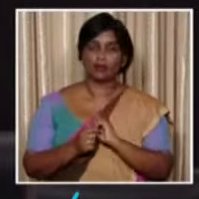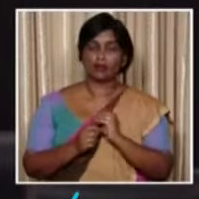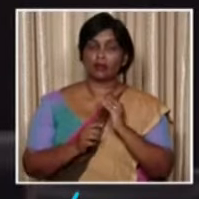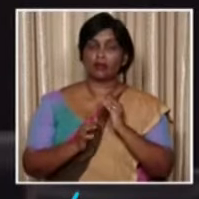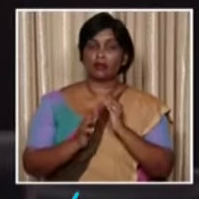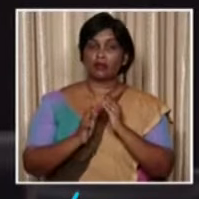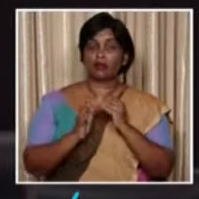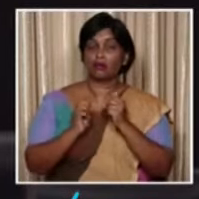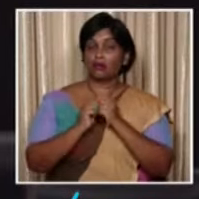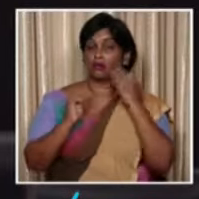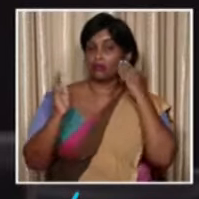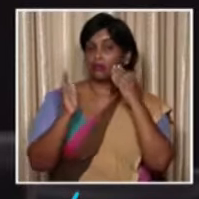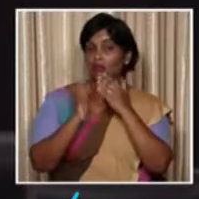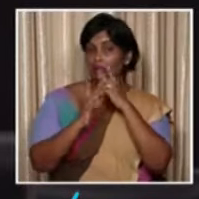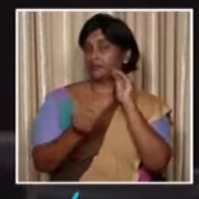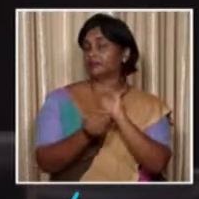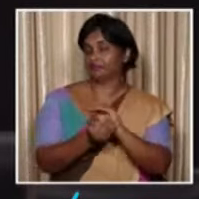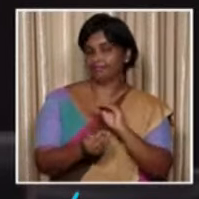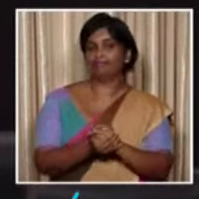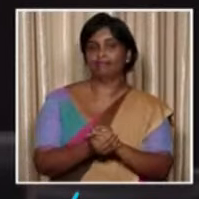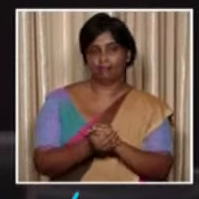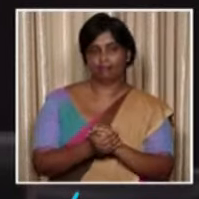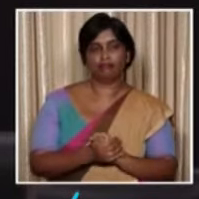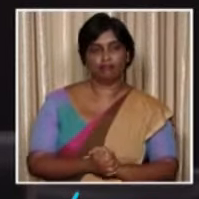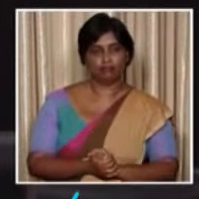महाजन परमाधिपत्य आरक्षा करा